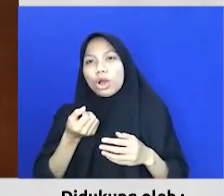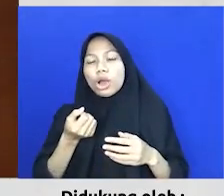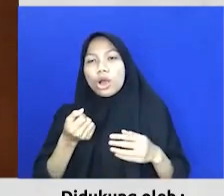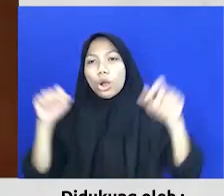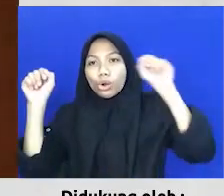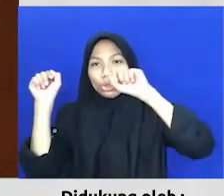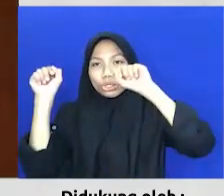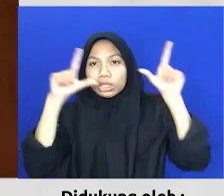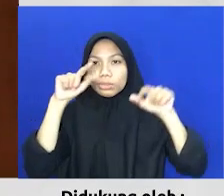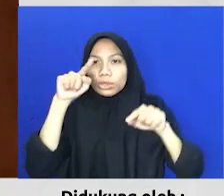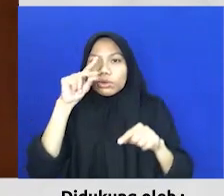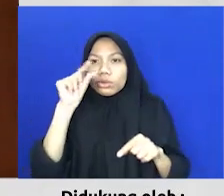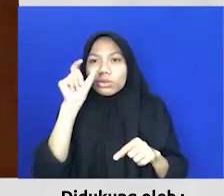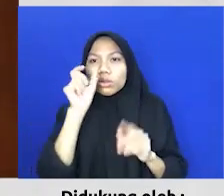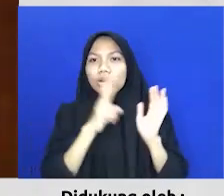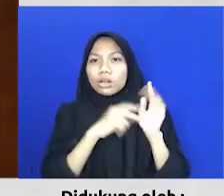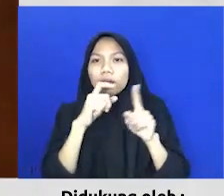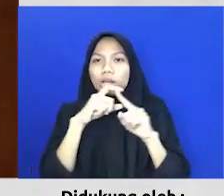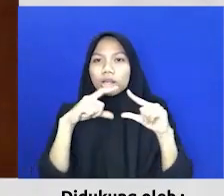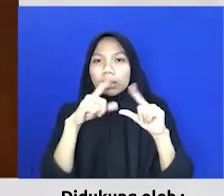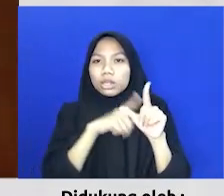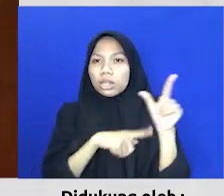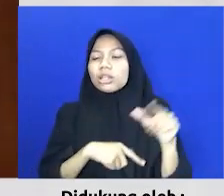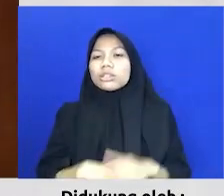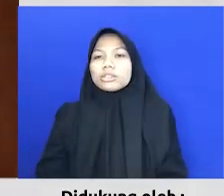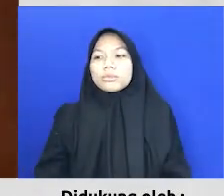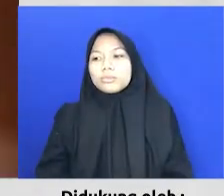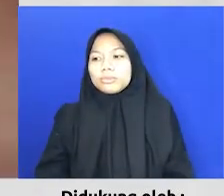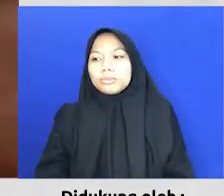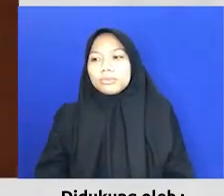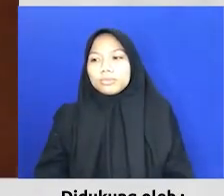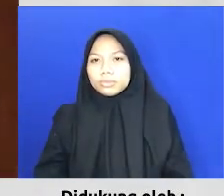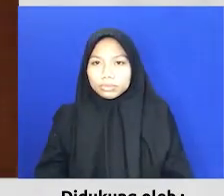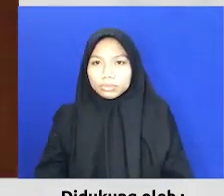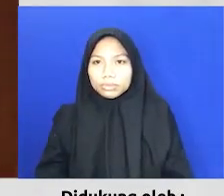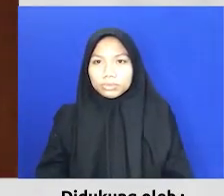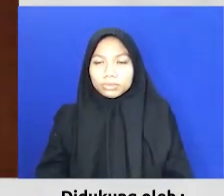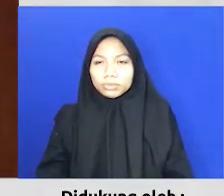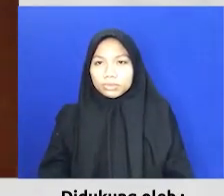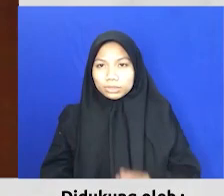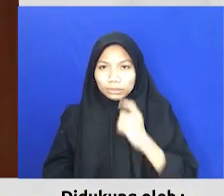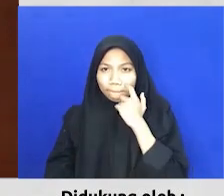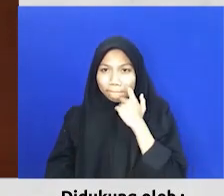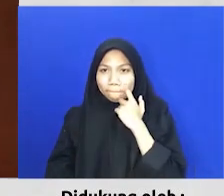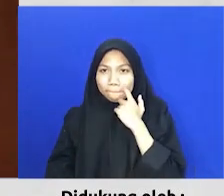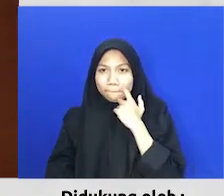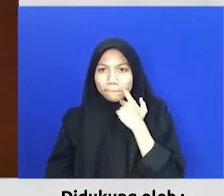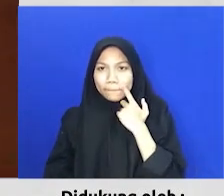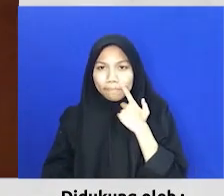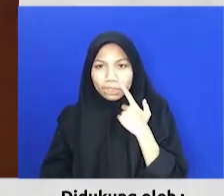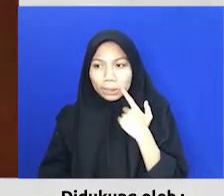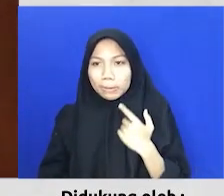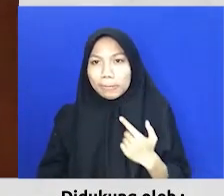sebagainya, kemudian lagu lagi babak dua. Nah, bagaimana membawakannya ke